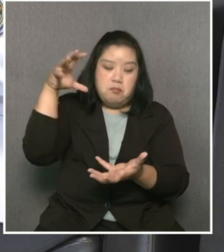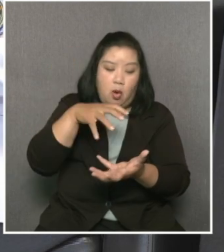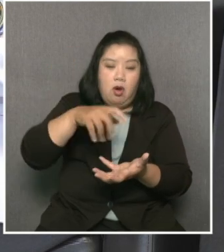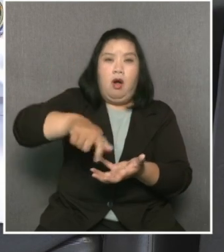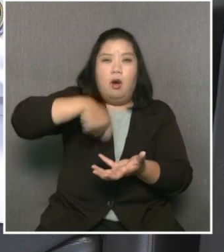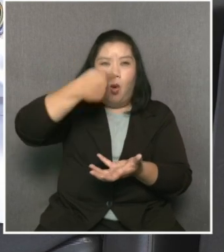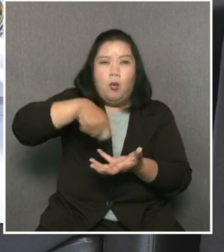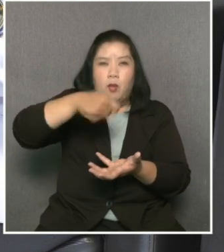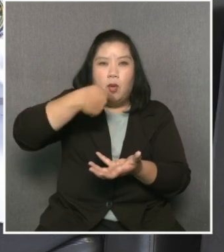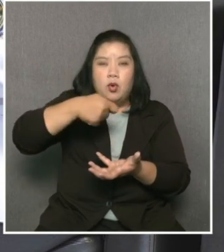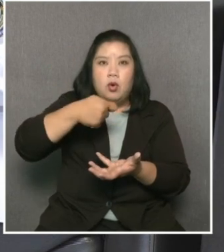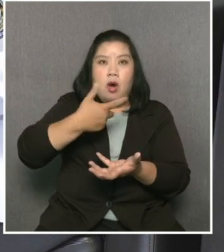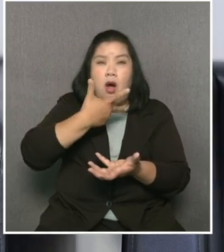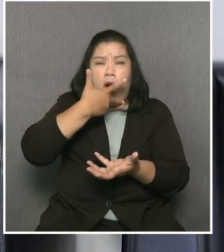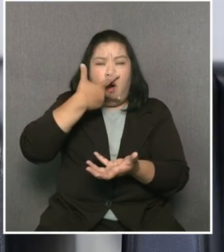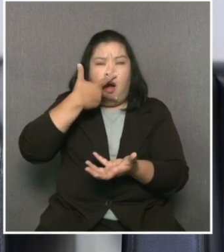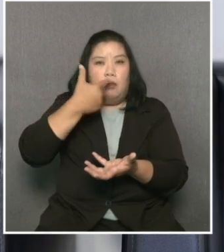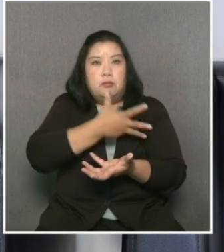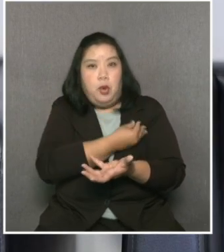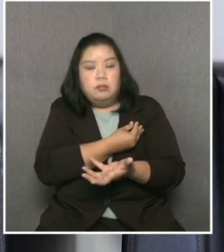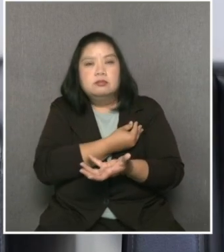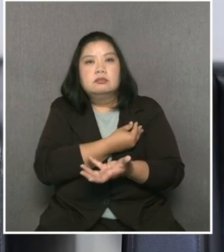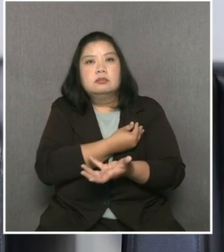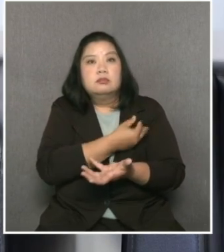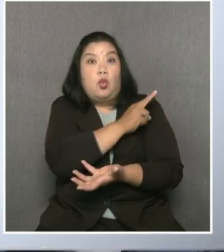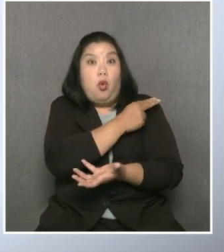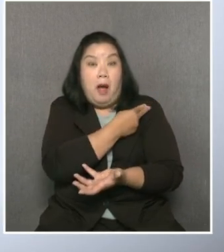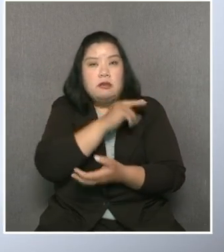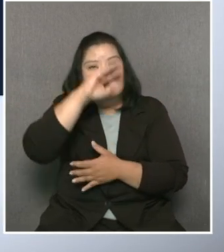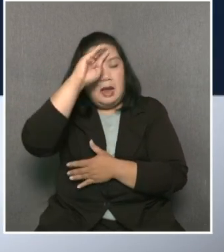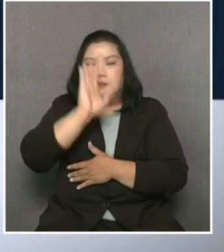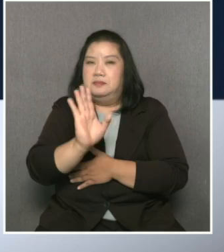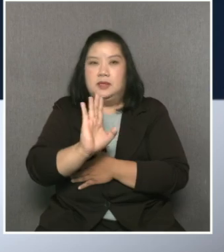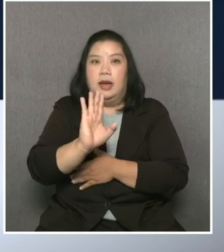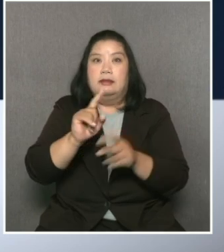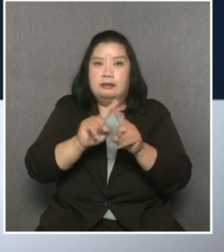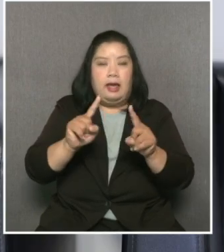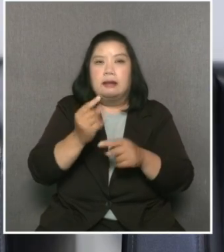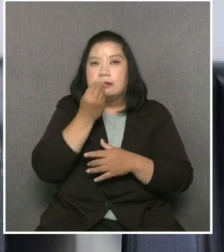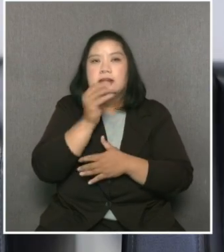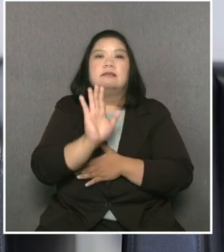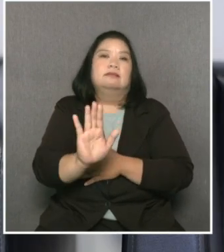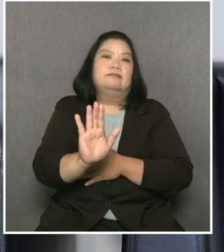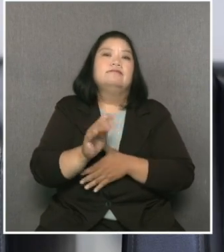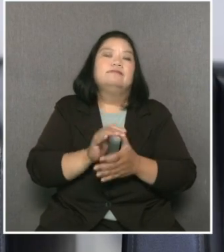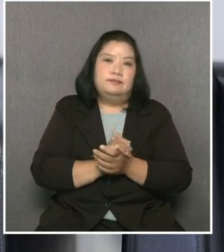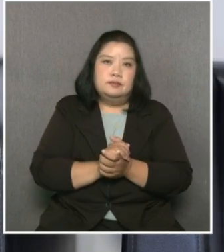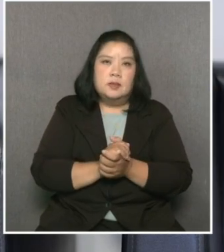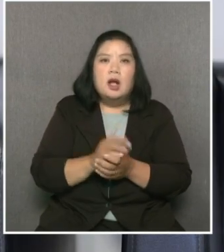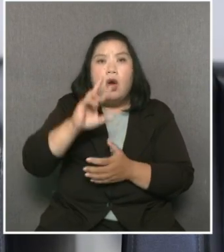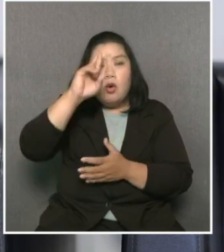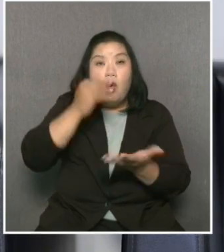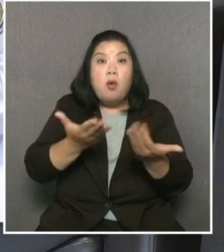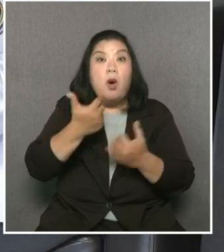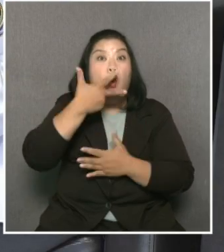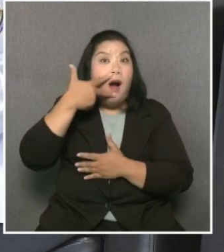งพยาบาลไหมต้องตอบว่าไม่แต่ไม่ใช่สิ่งที่แนะนำให้ทำแม้กระทั่งคนไข้เบาหวานเองที่